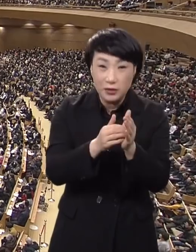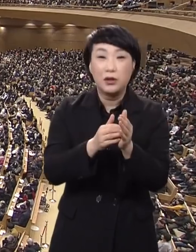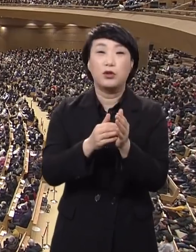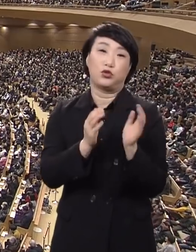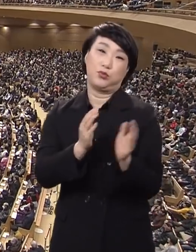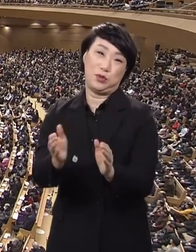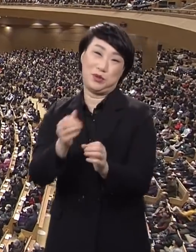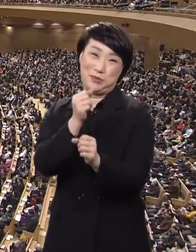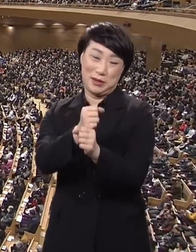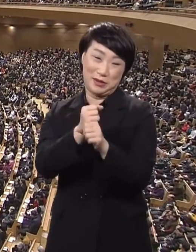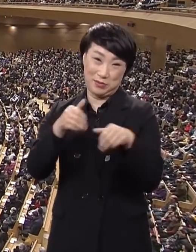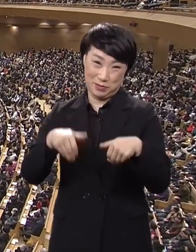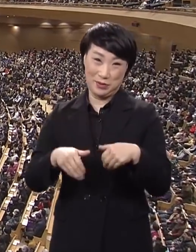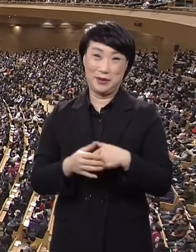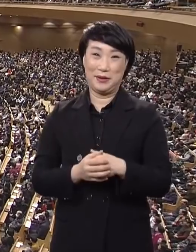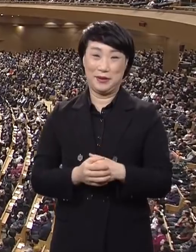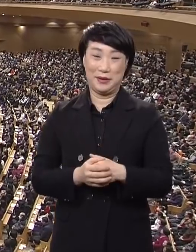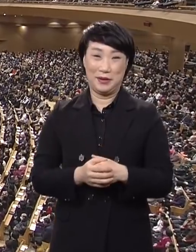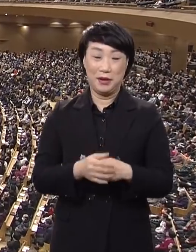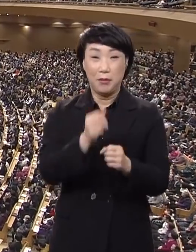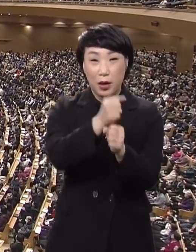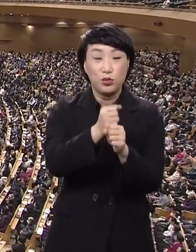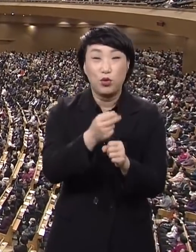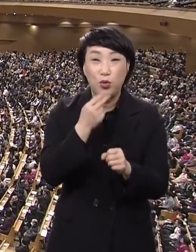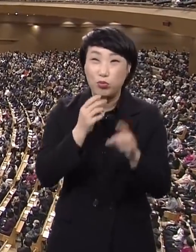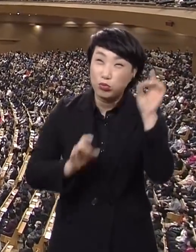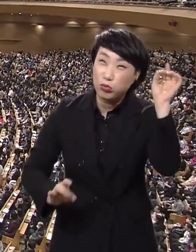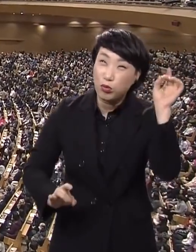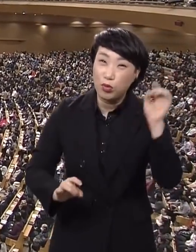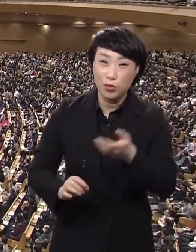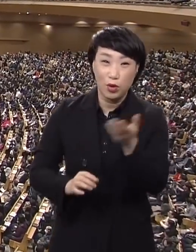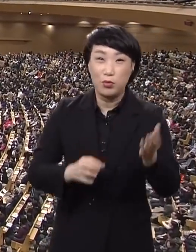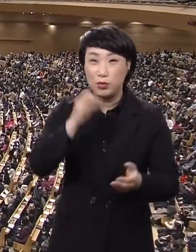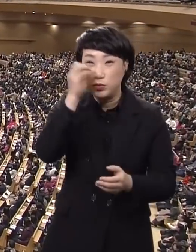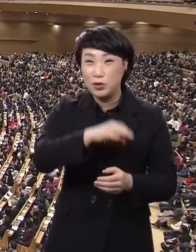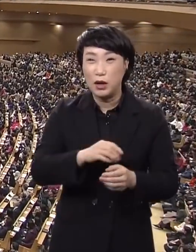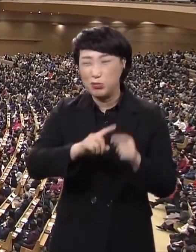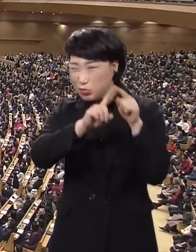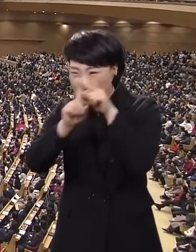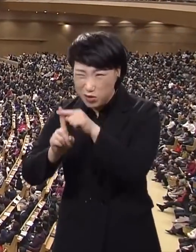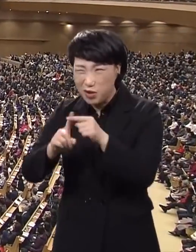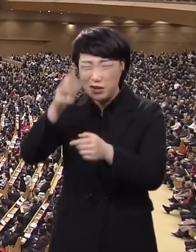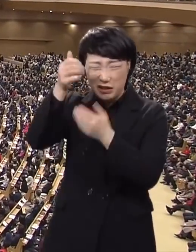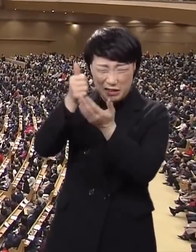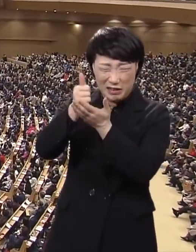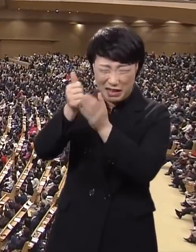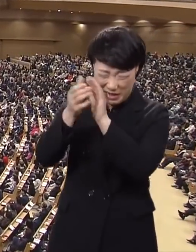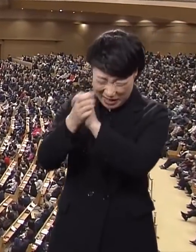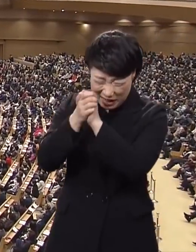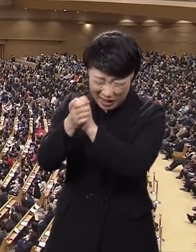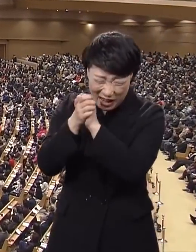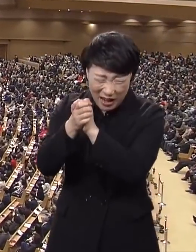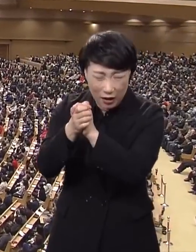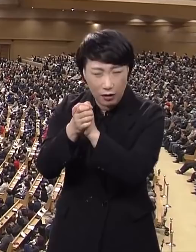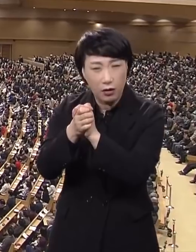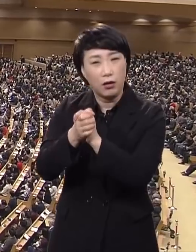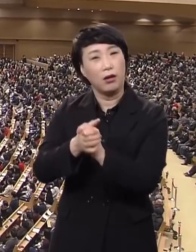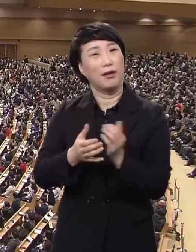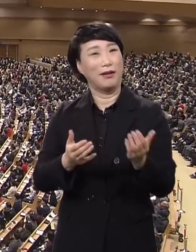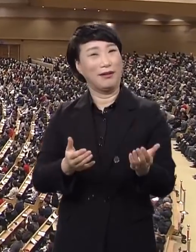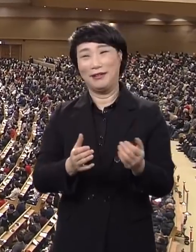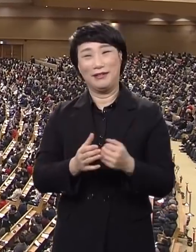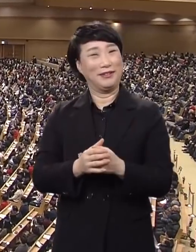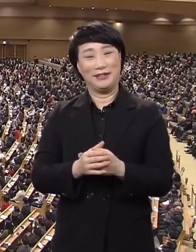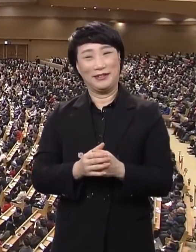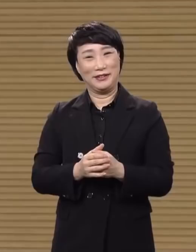만들어야 된다 이 말이오. 만들지 않고 그냥 막무가내 식으로 달라고 하면 어떻게